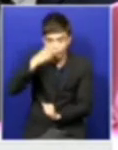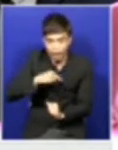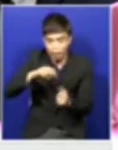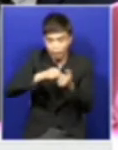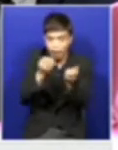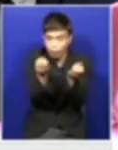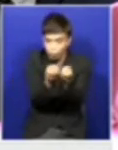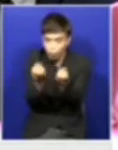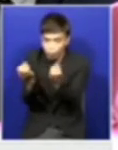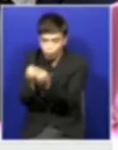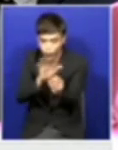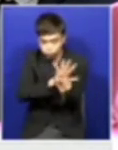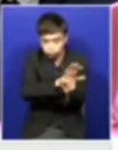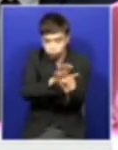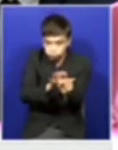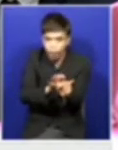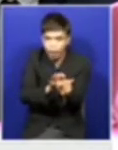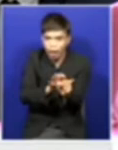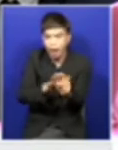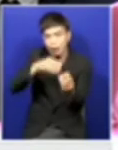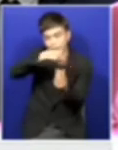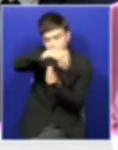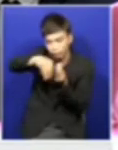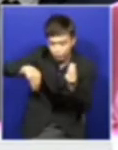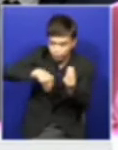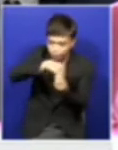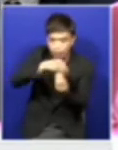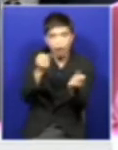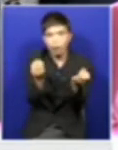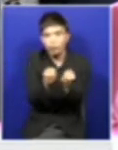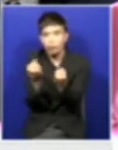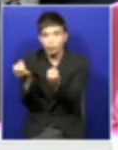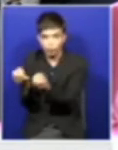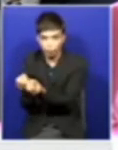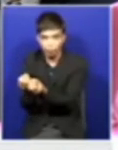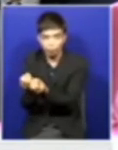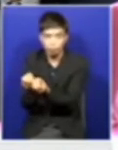ดประสบภาวะปัญหาเศรษฐกิจนะครับ